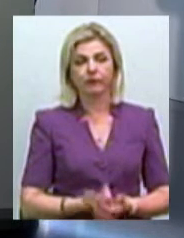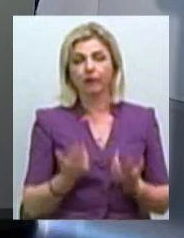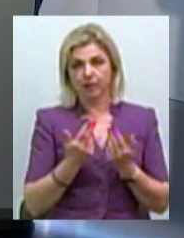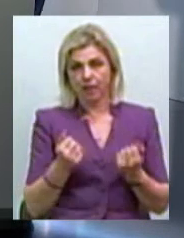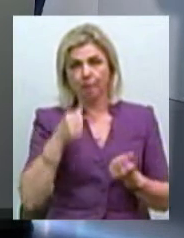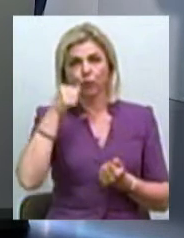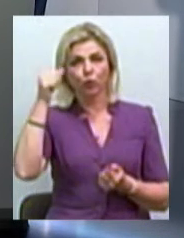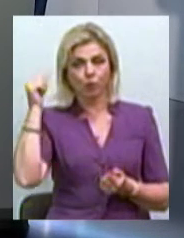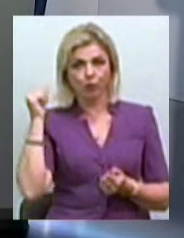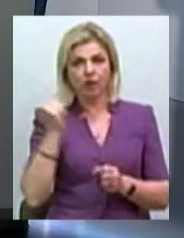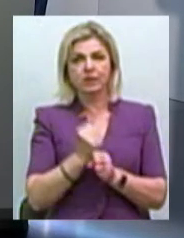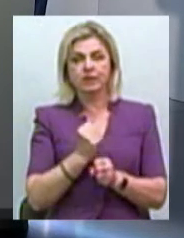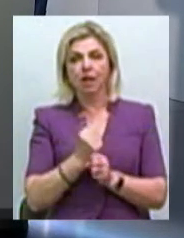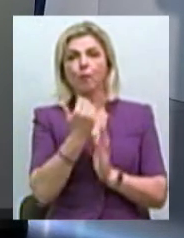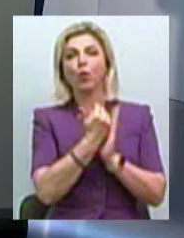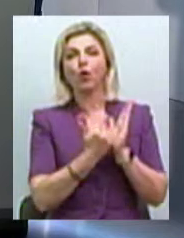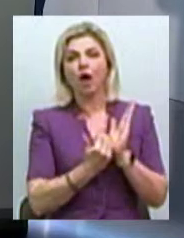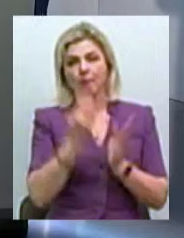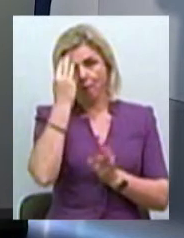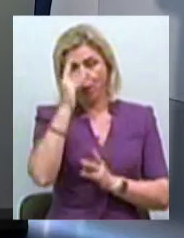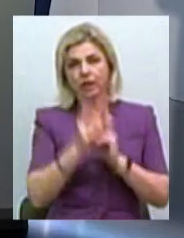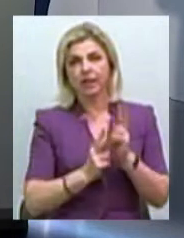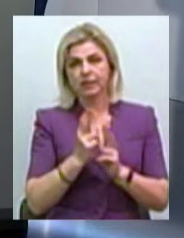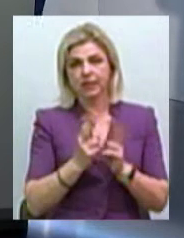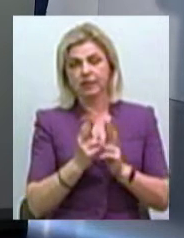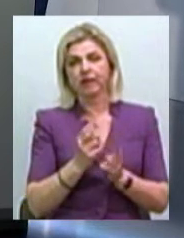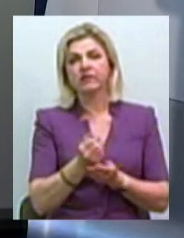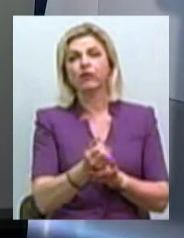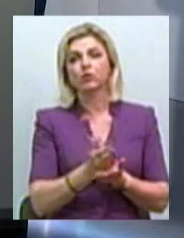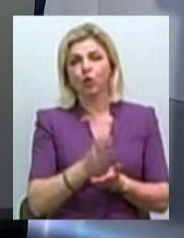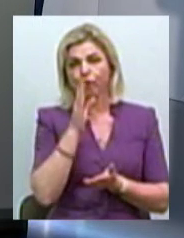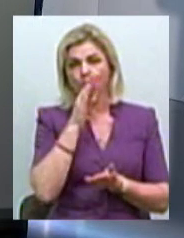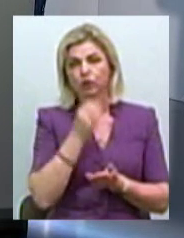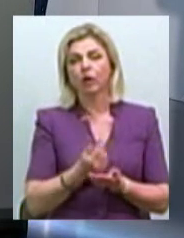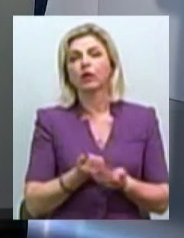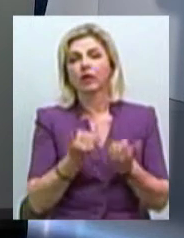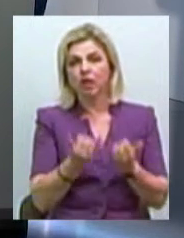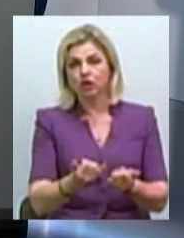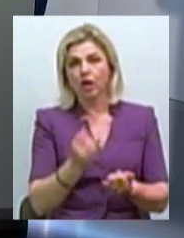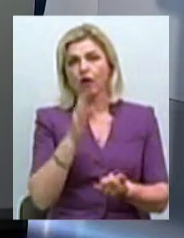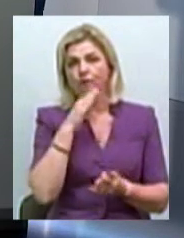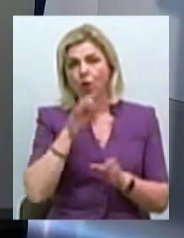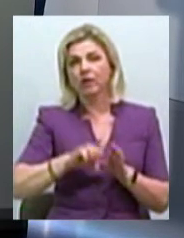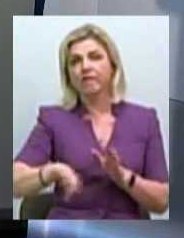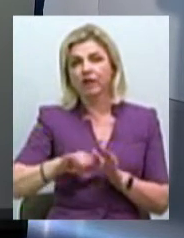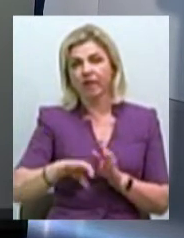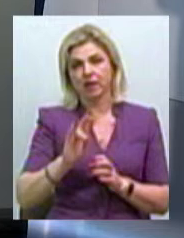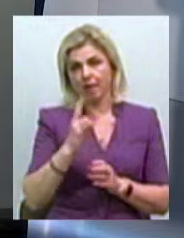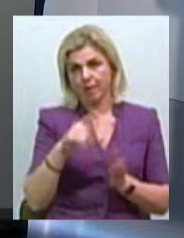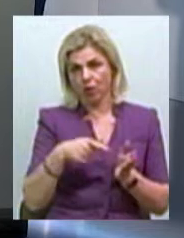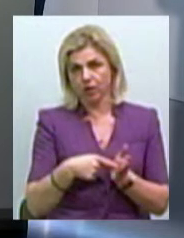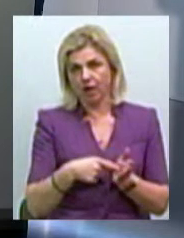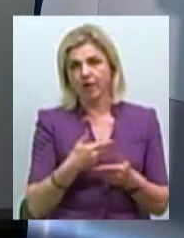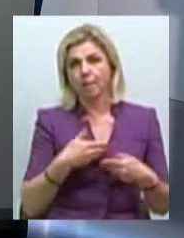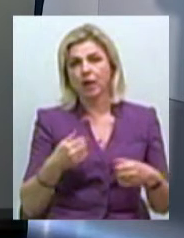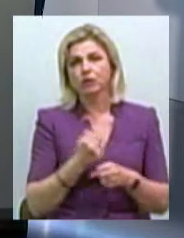році розробили програму модернізації інфраструктури водопостачання та водовідведення в місті Миколаїв. Ми